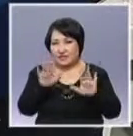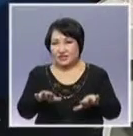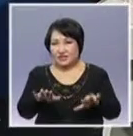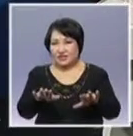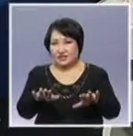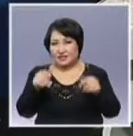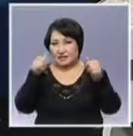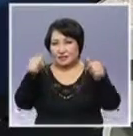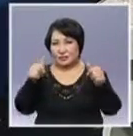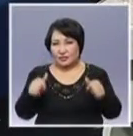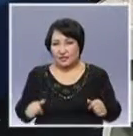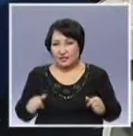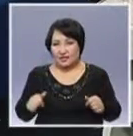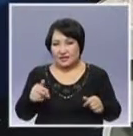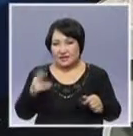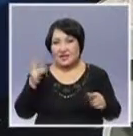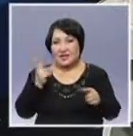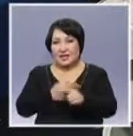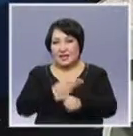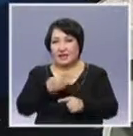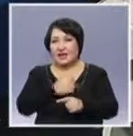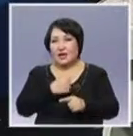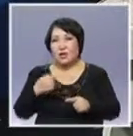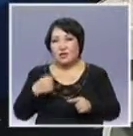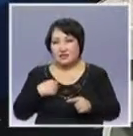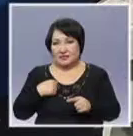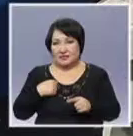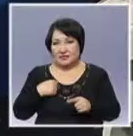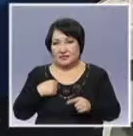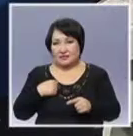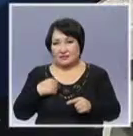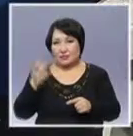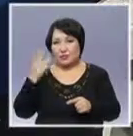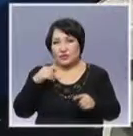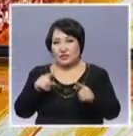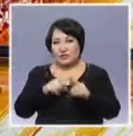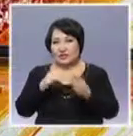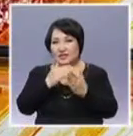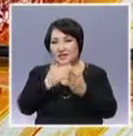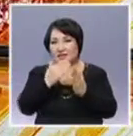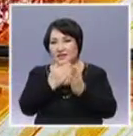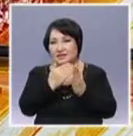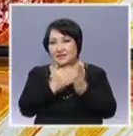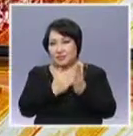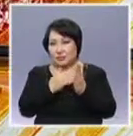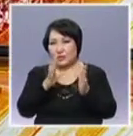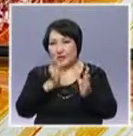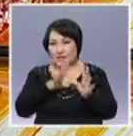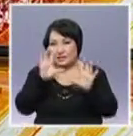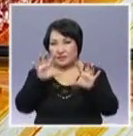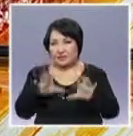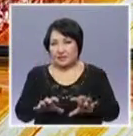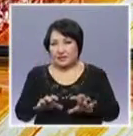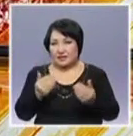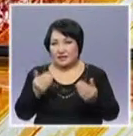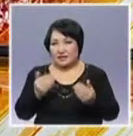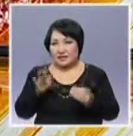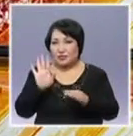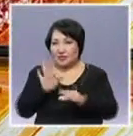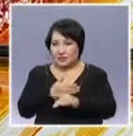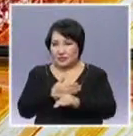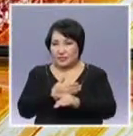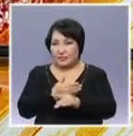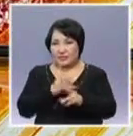деп. Өйткені бұрын сондай бір тетік болған заңнамада. Оны да алып, қазір ешқандай түрде жарнама жасау